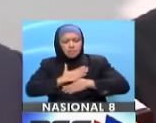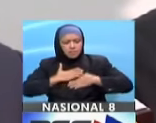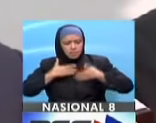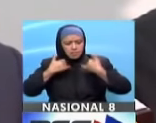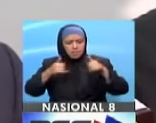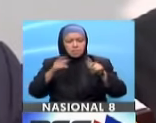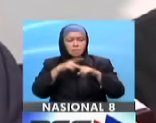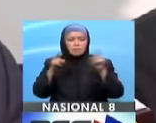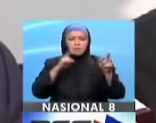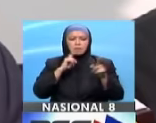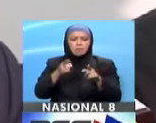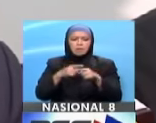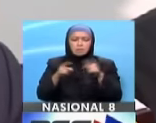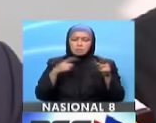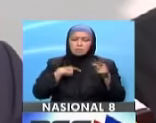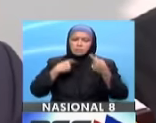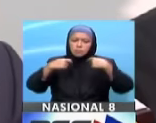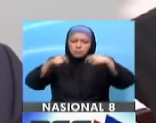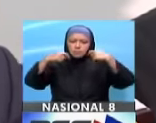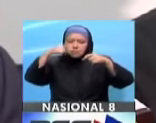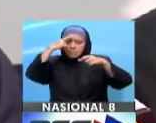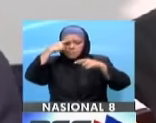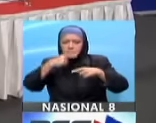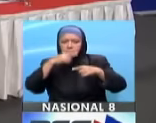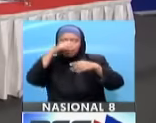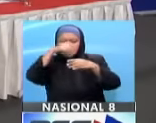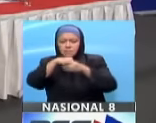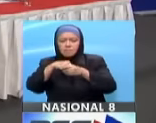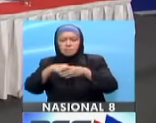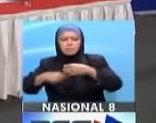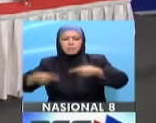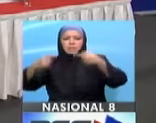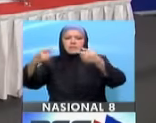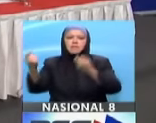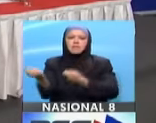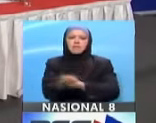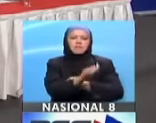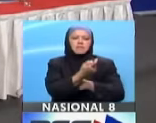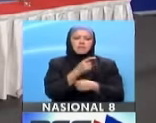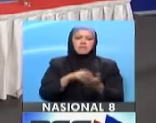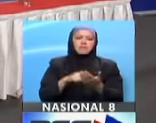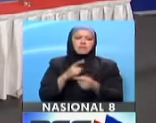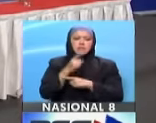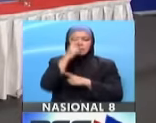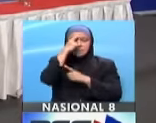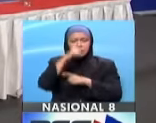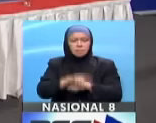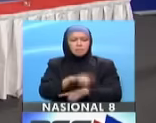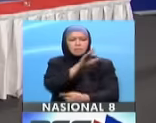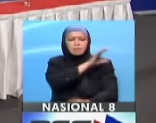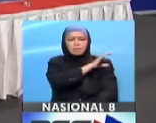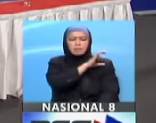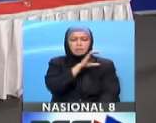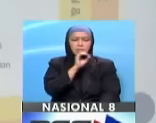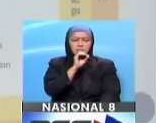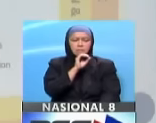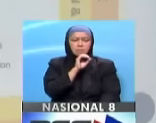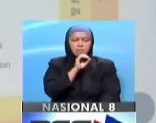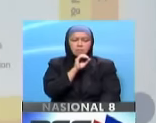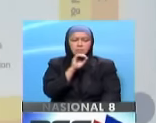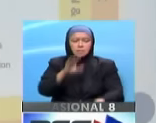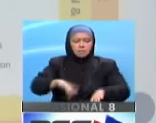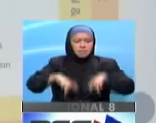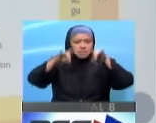might say, look, that's where my talent is, and then from where we move on, you know. Bagi Ketua Pegawai Eksekutif Hoki Australia